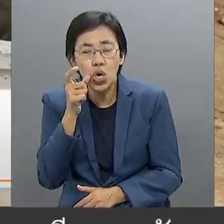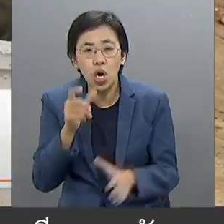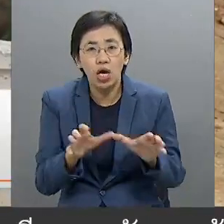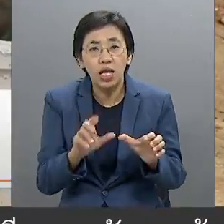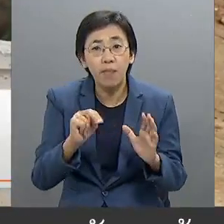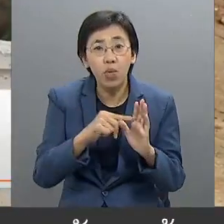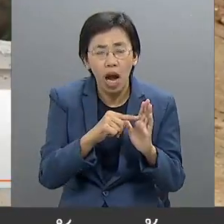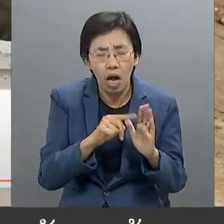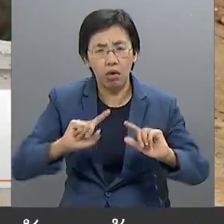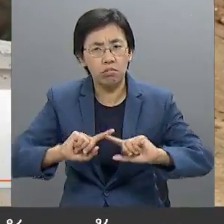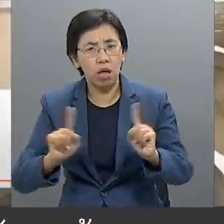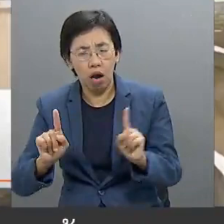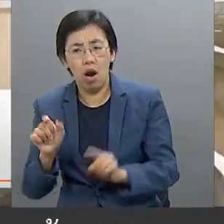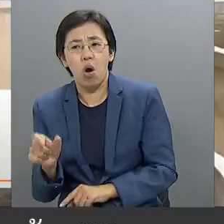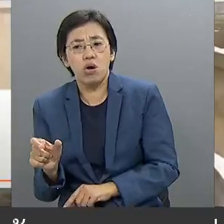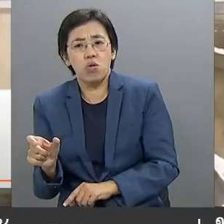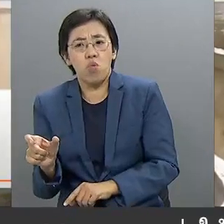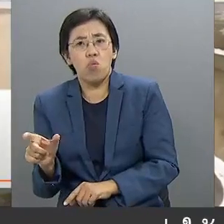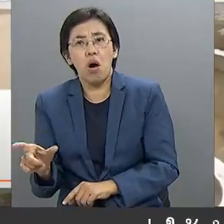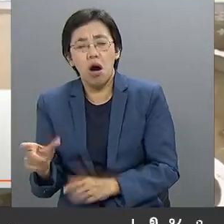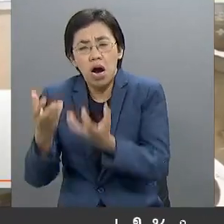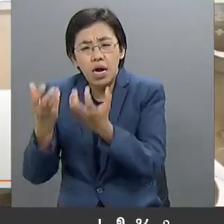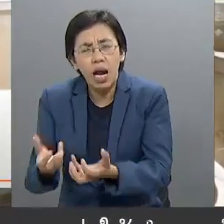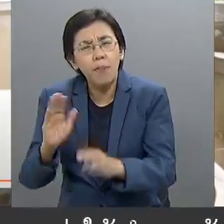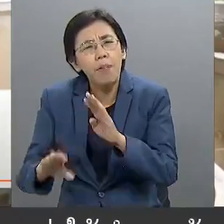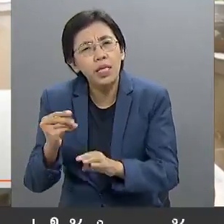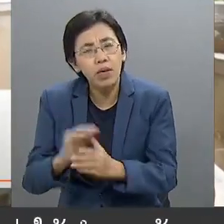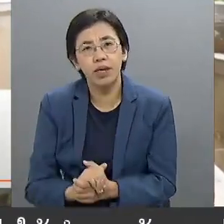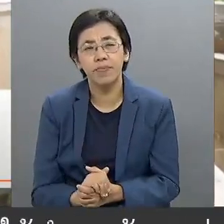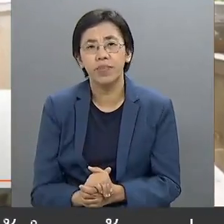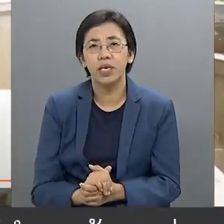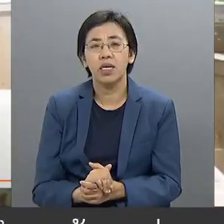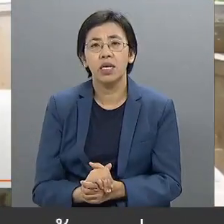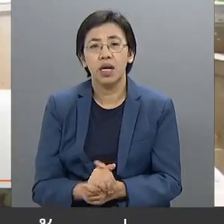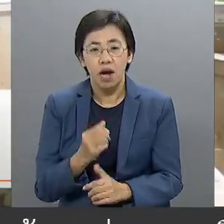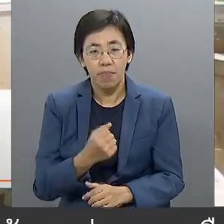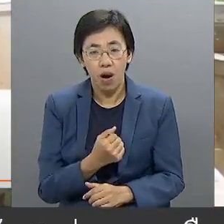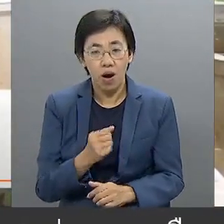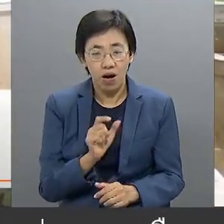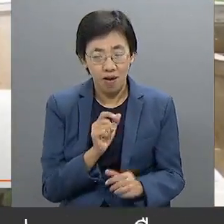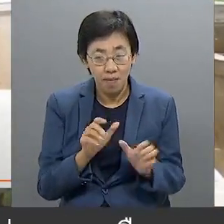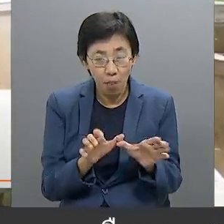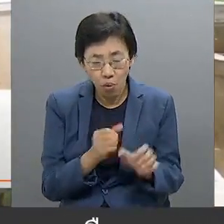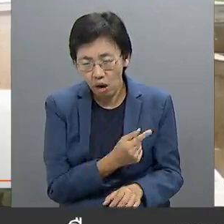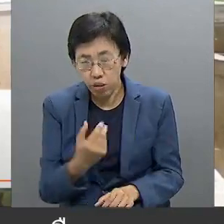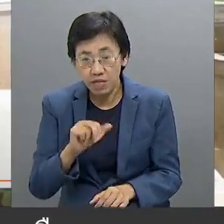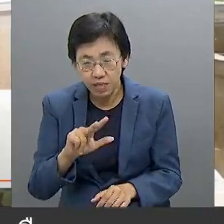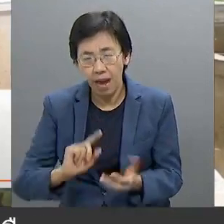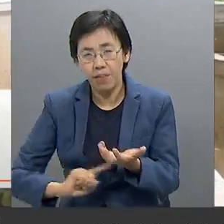คะและเมื่อโตเต็มที่จะมีน้ำหนักประมาณ13ตัวต่อ1กิโลกรัมค่ะขายที่หน้าฟาร์มกิโลกรั